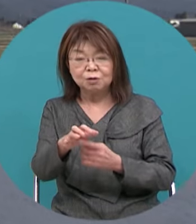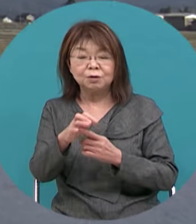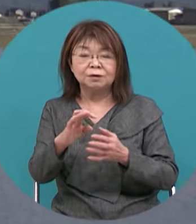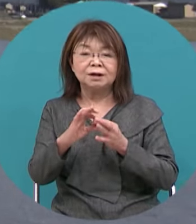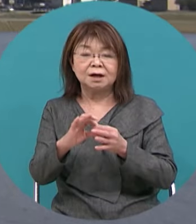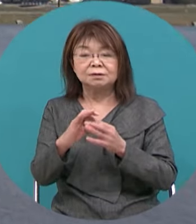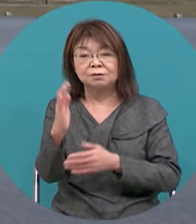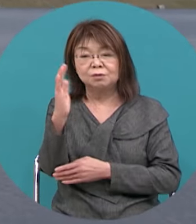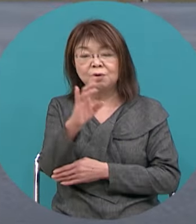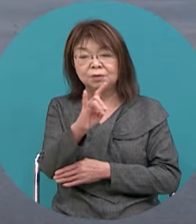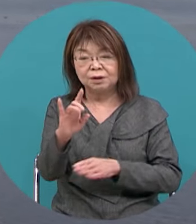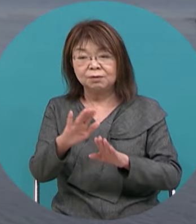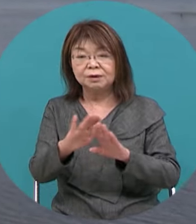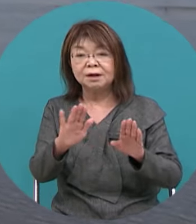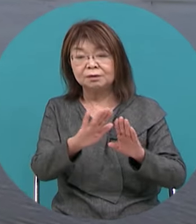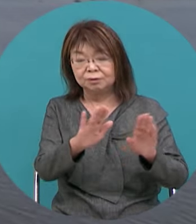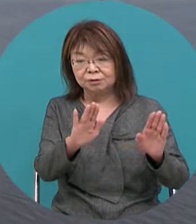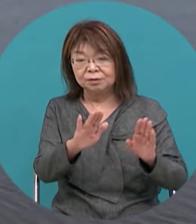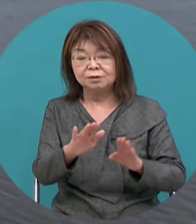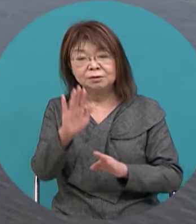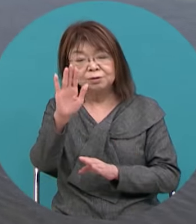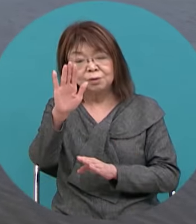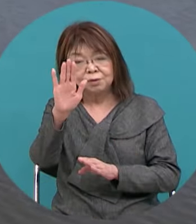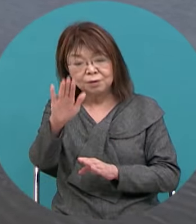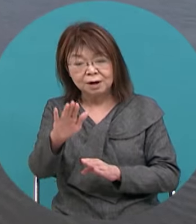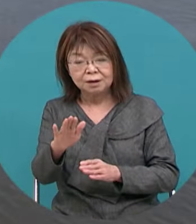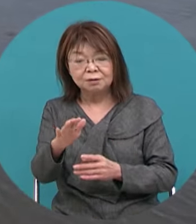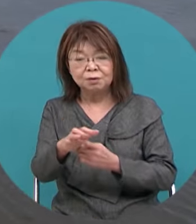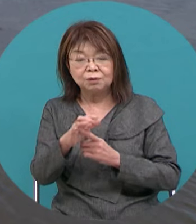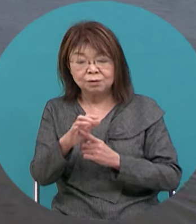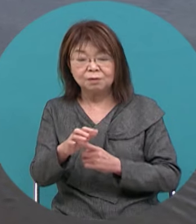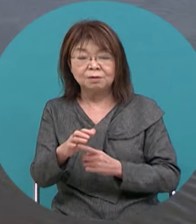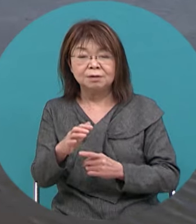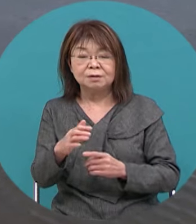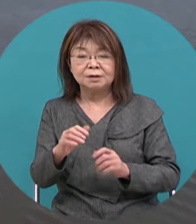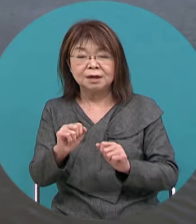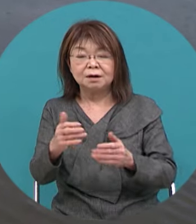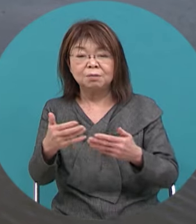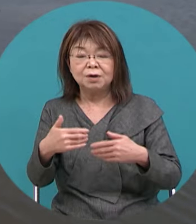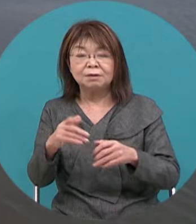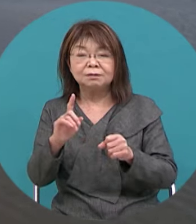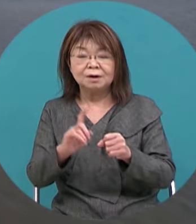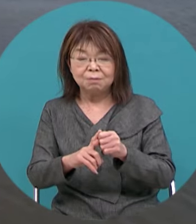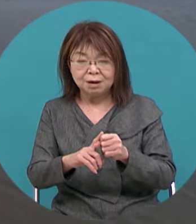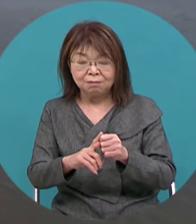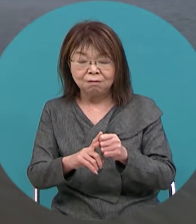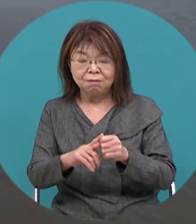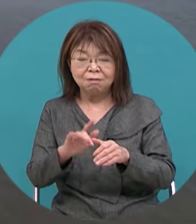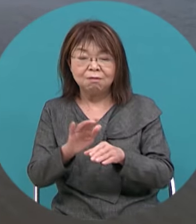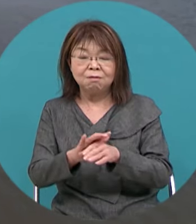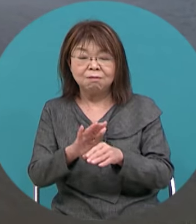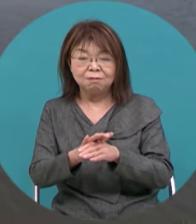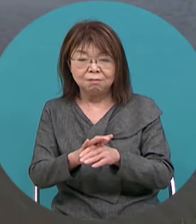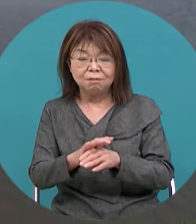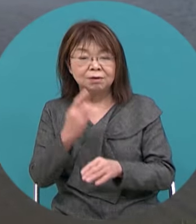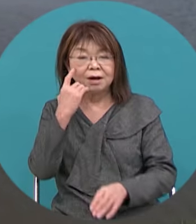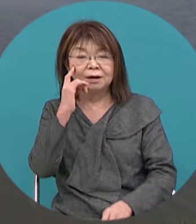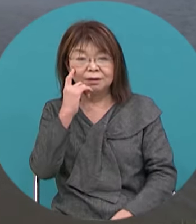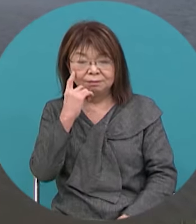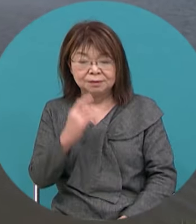する講義を実施し、将来の担い手を育成していくためのプロジェクトを行います。